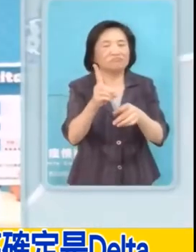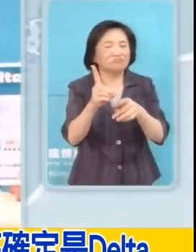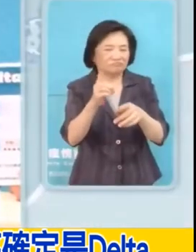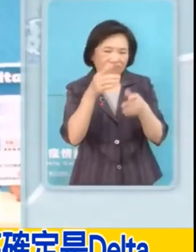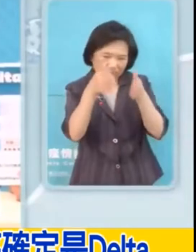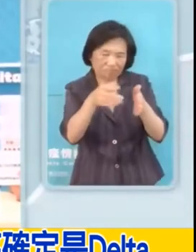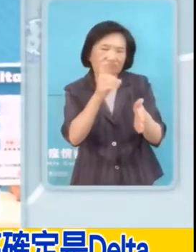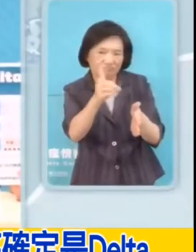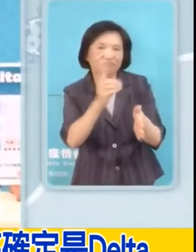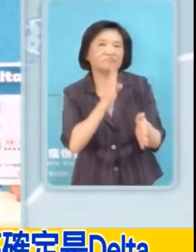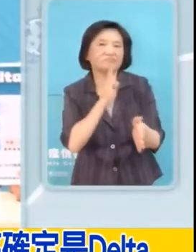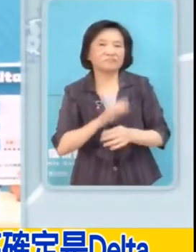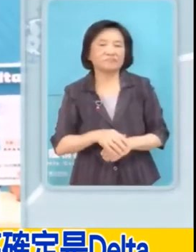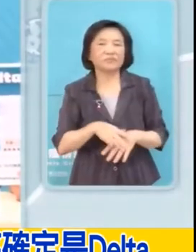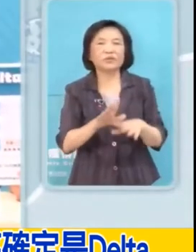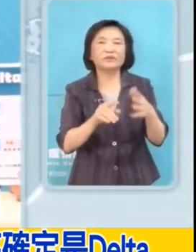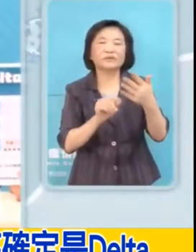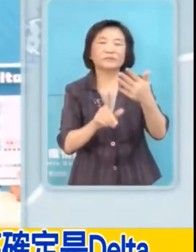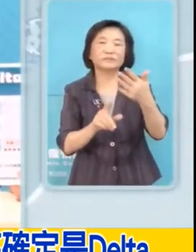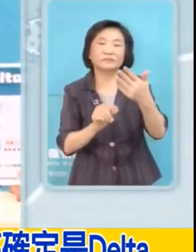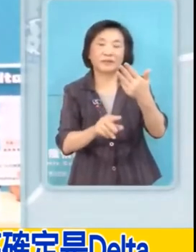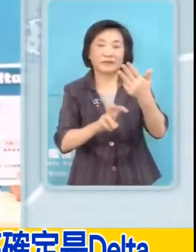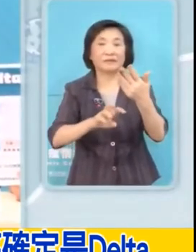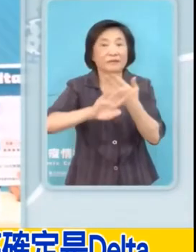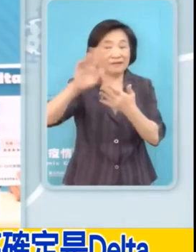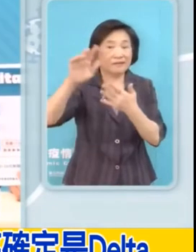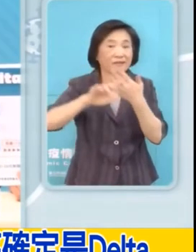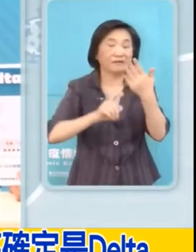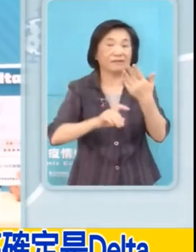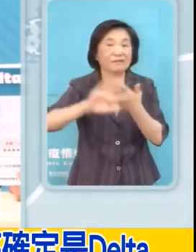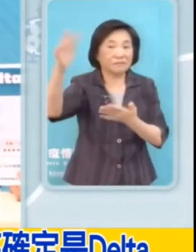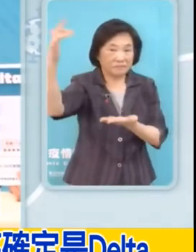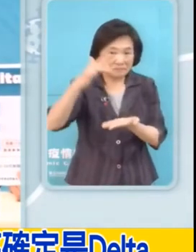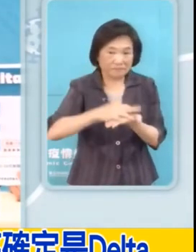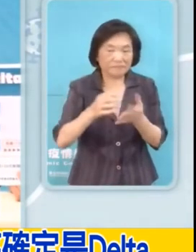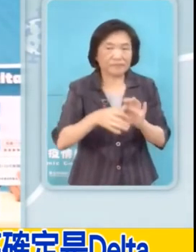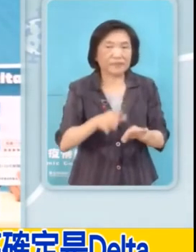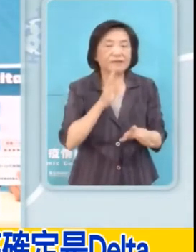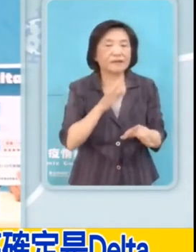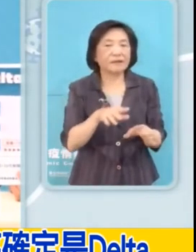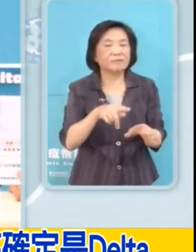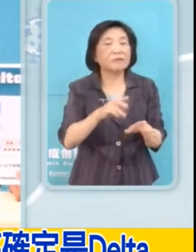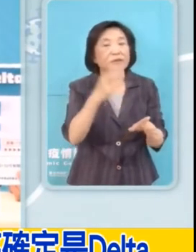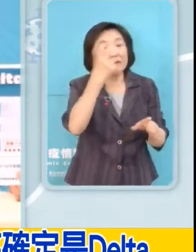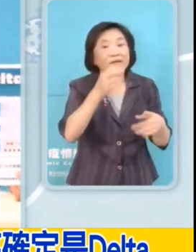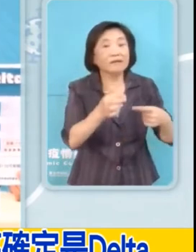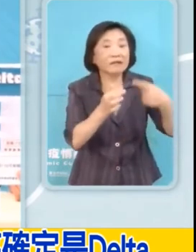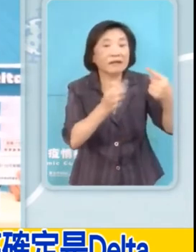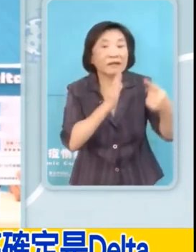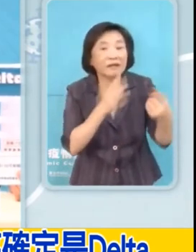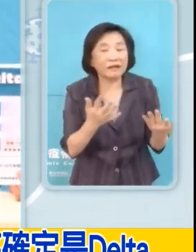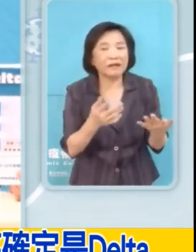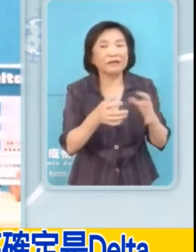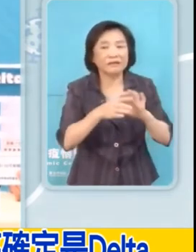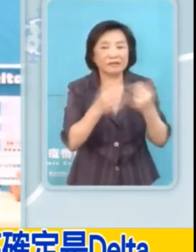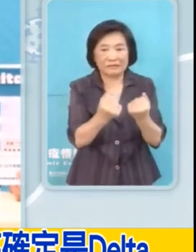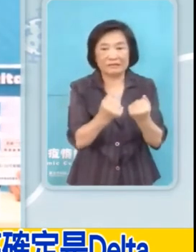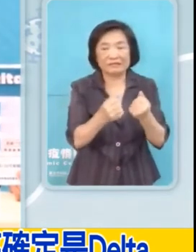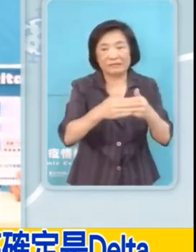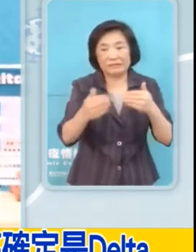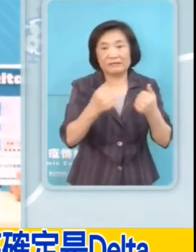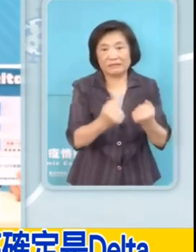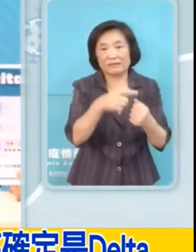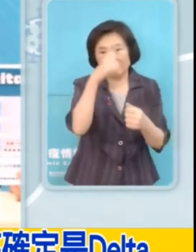他8月11号入境嘛，哈，没有症状，那 PCR 是阳性。那按照现在规定是关10天嘛，